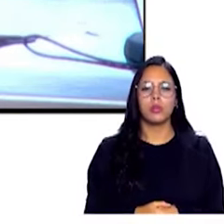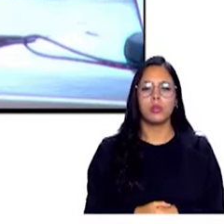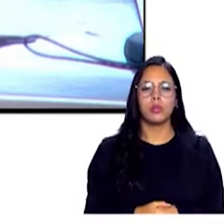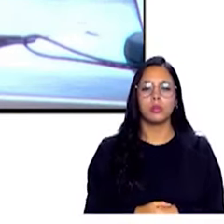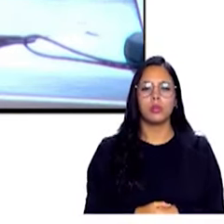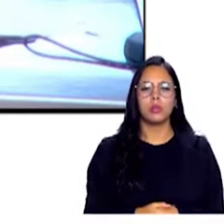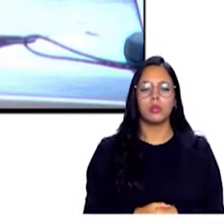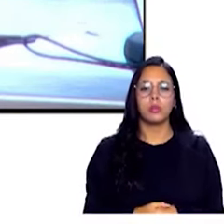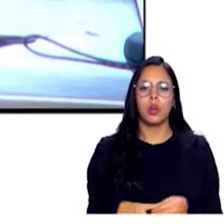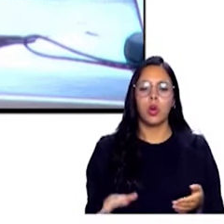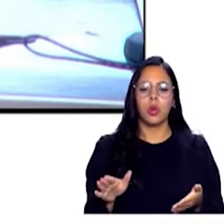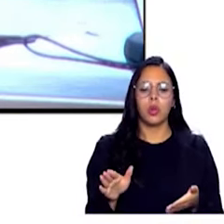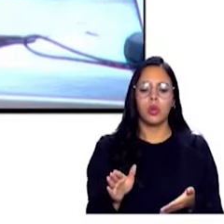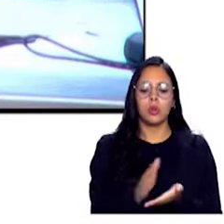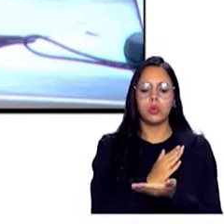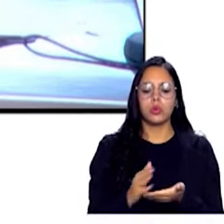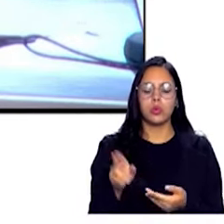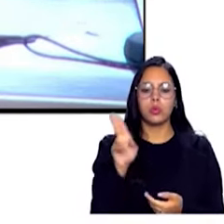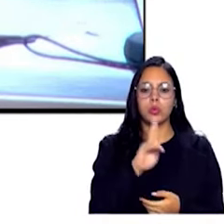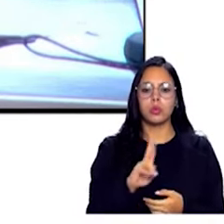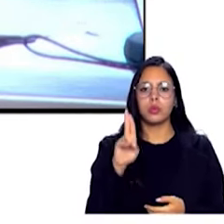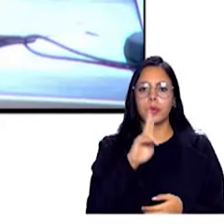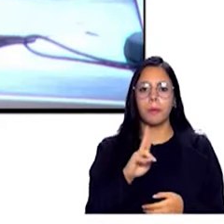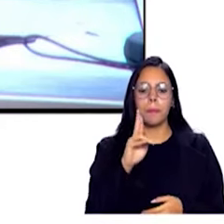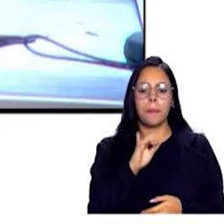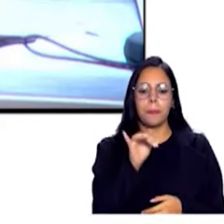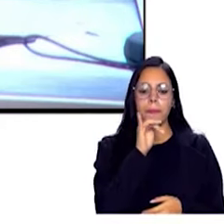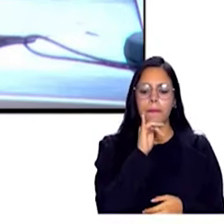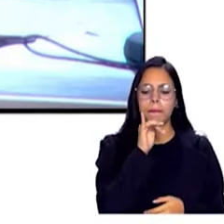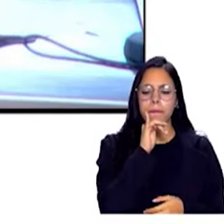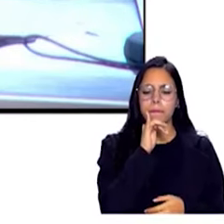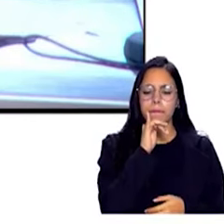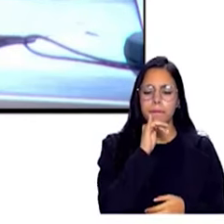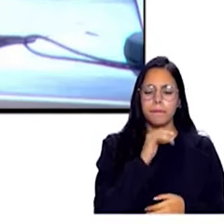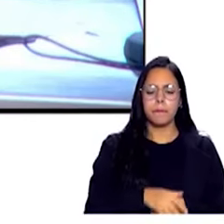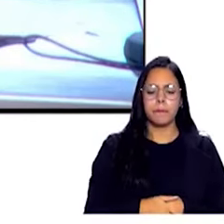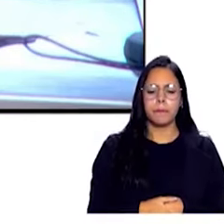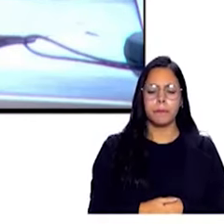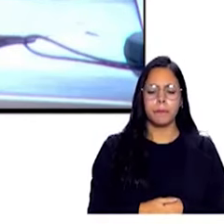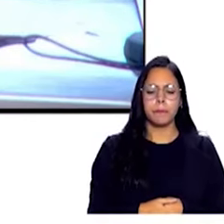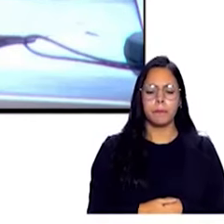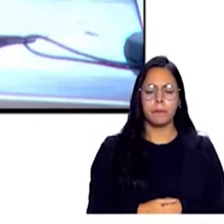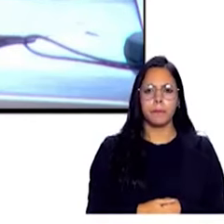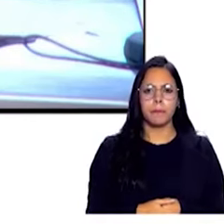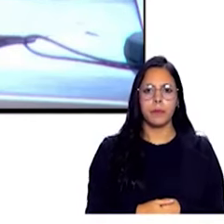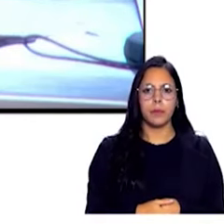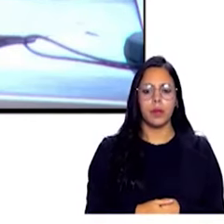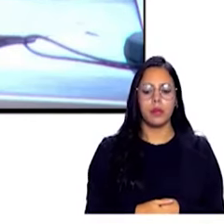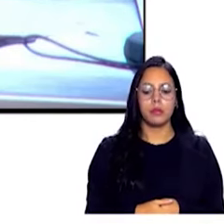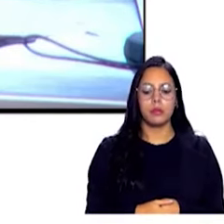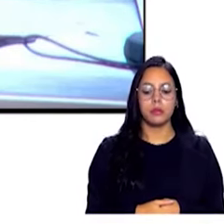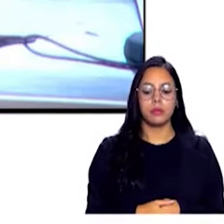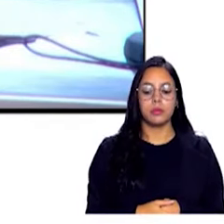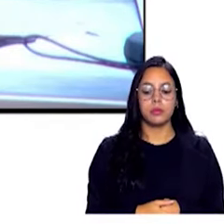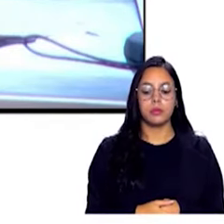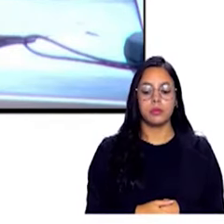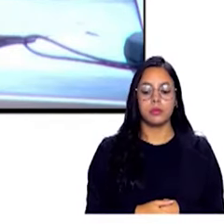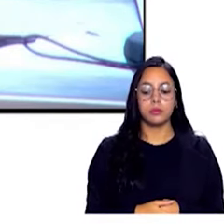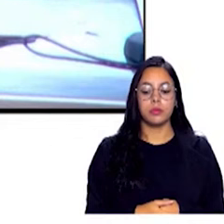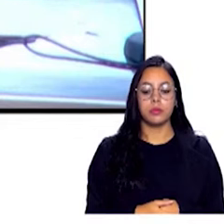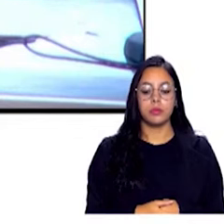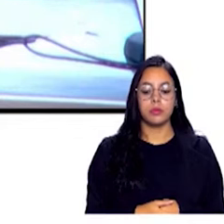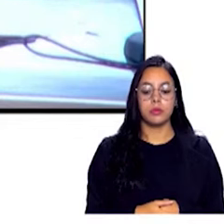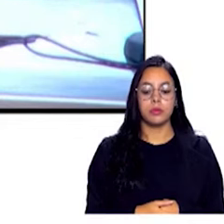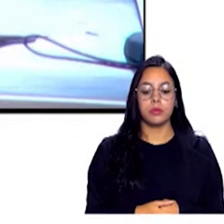vertu incantato de ce qui serait en fait un mauvais droit comparé